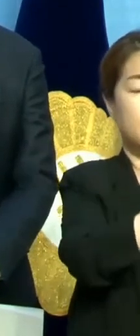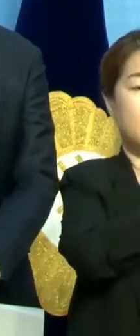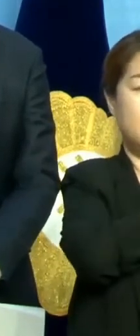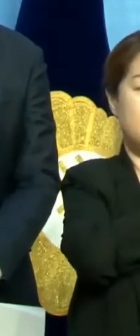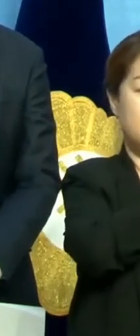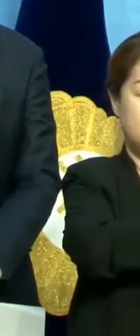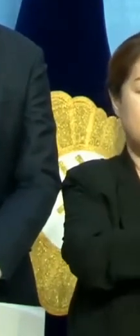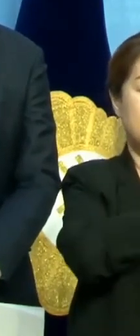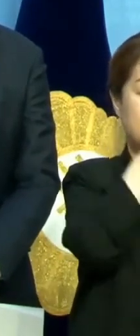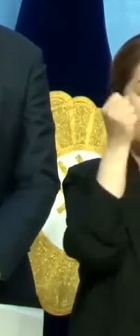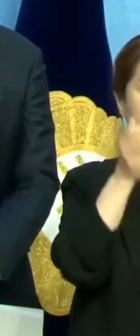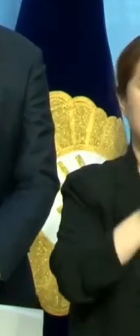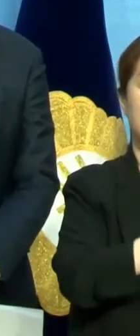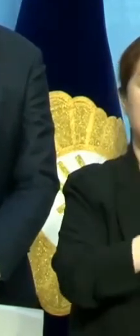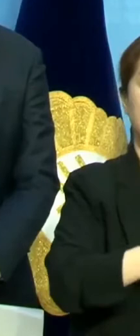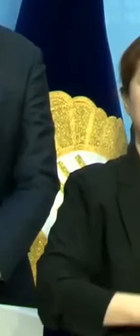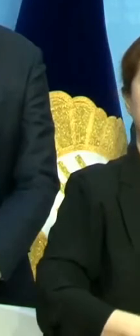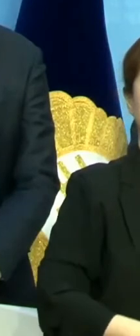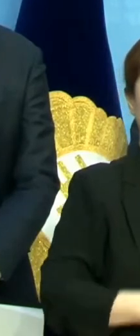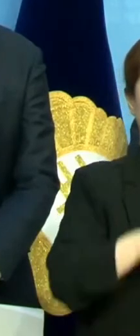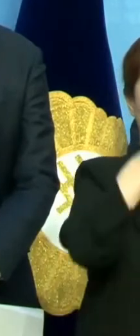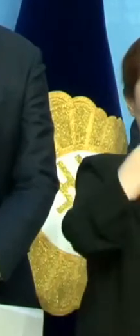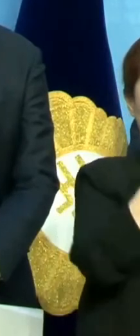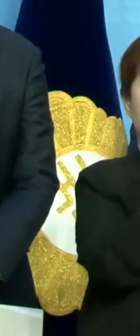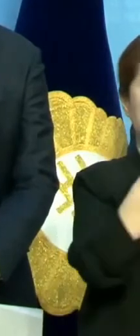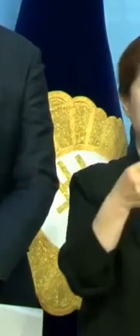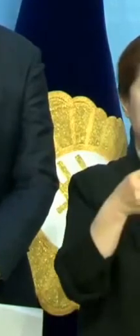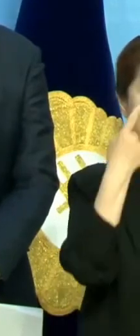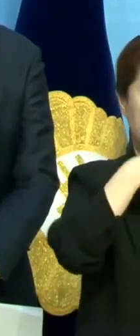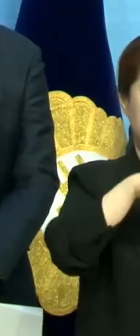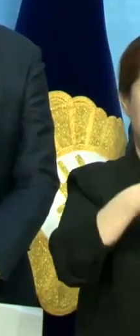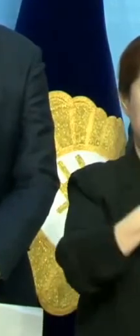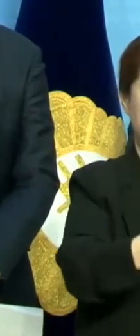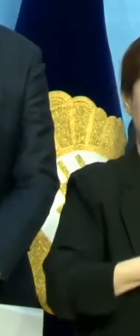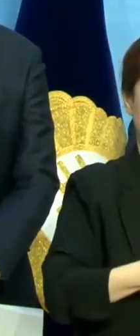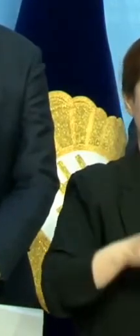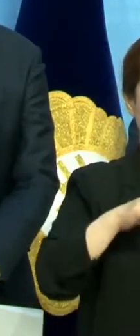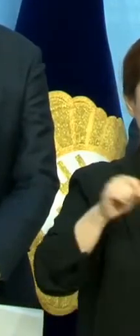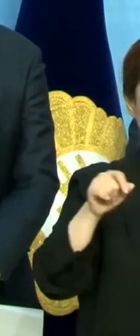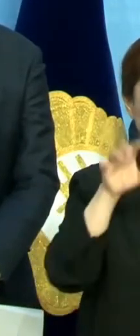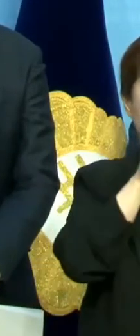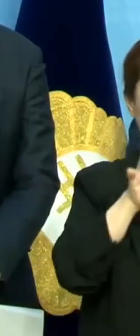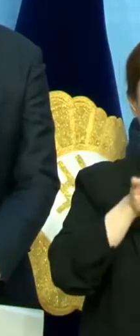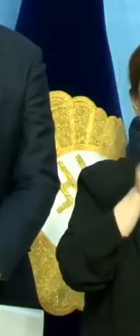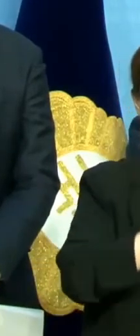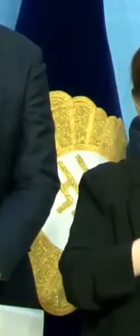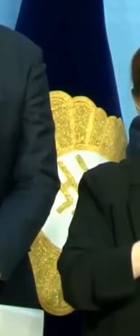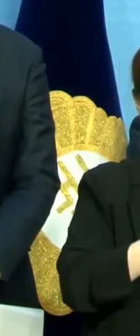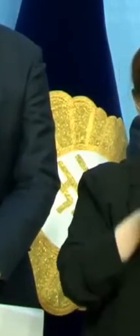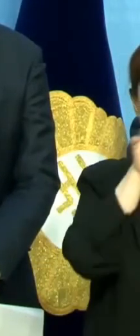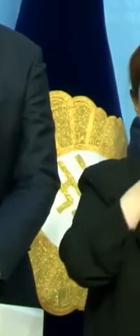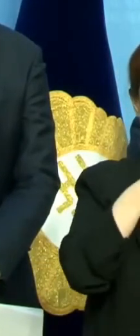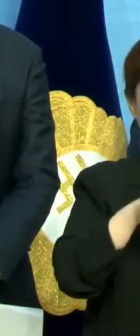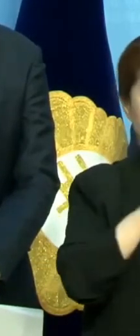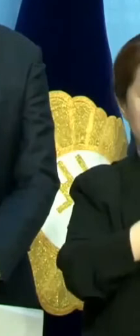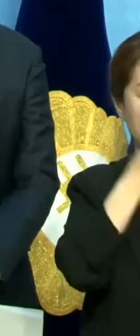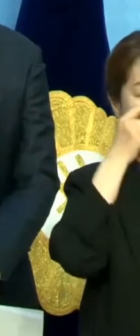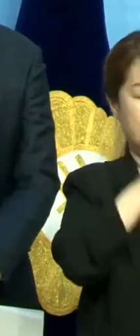생각합니다. 이도희 감독 이전엔 일본 전지훈련 가서 일본 감독님께서